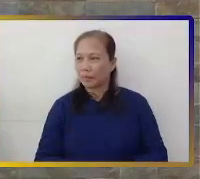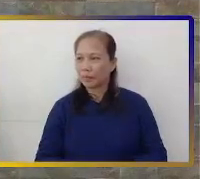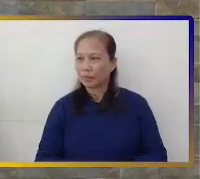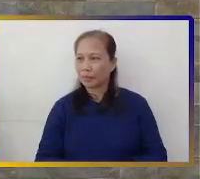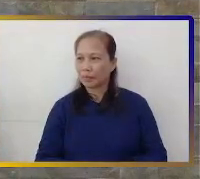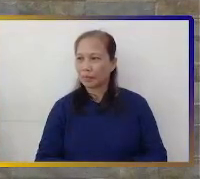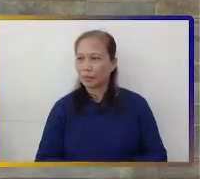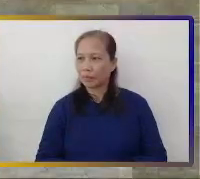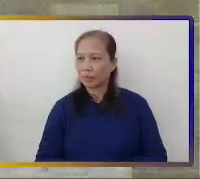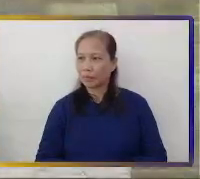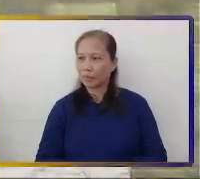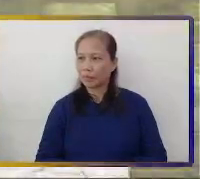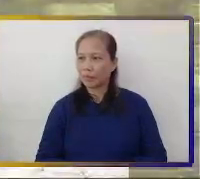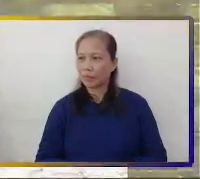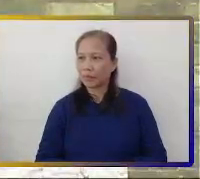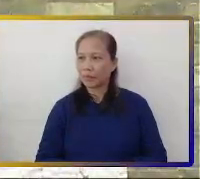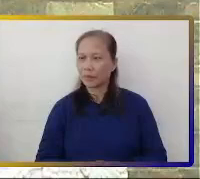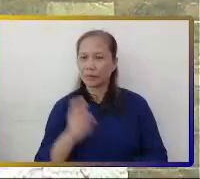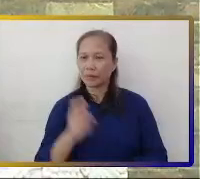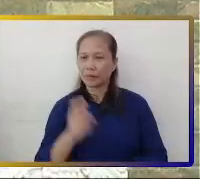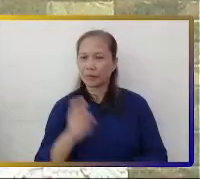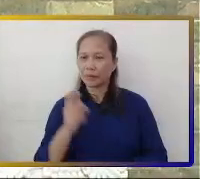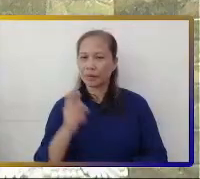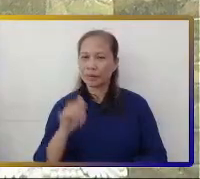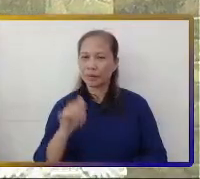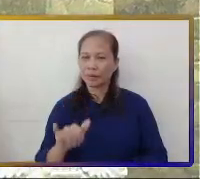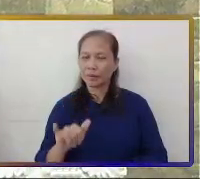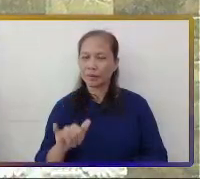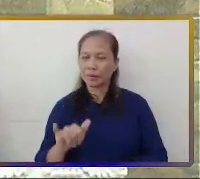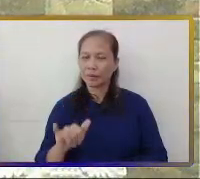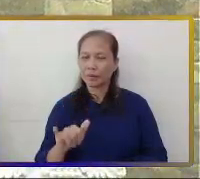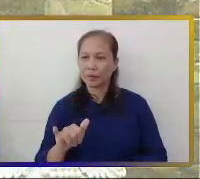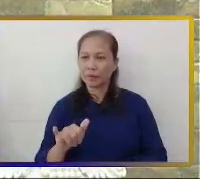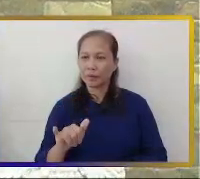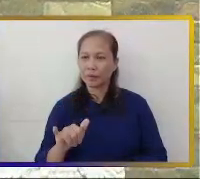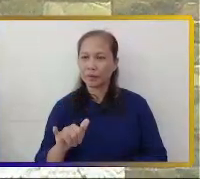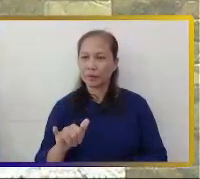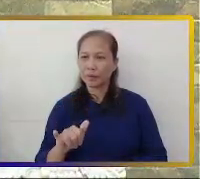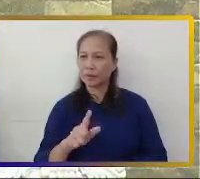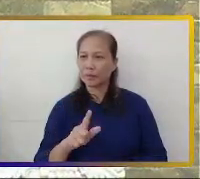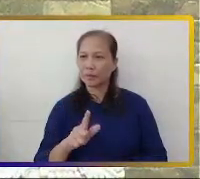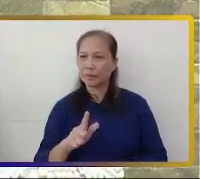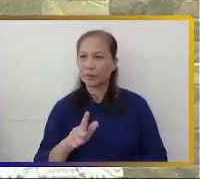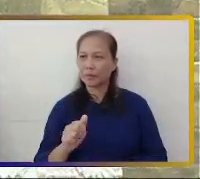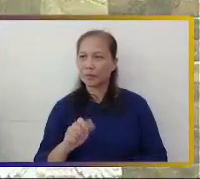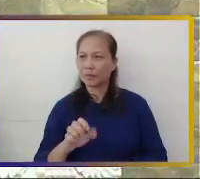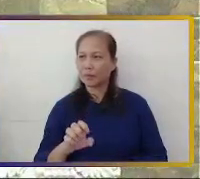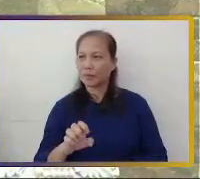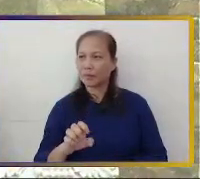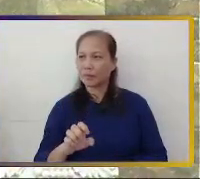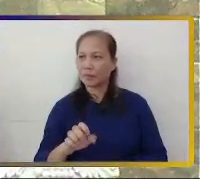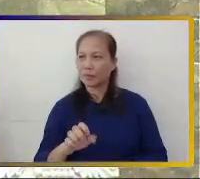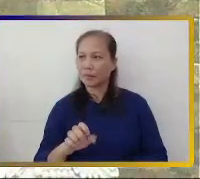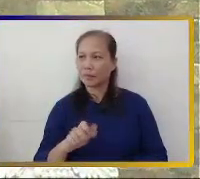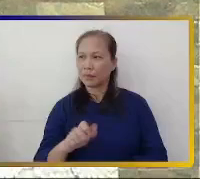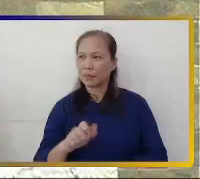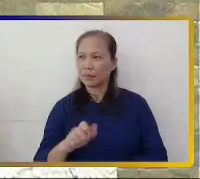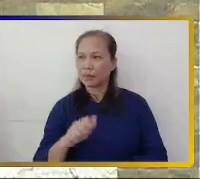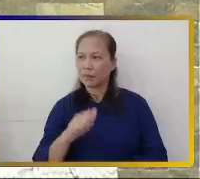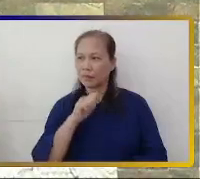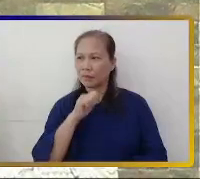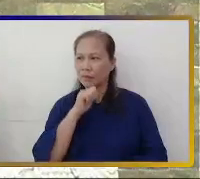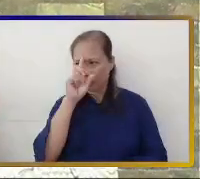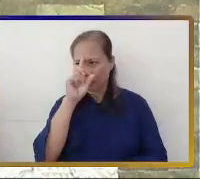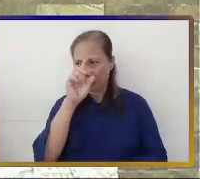baptism Sila po ay condemn the albances were condemned because of their rejection